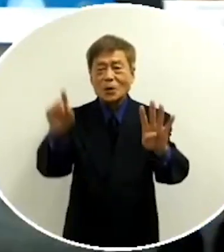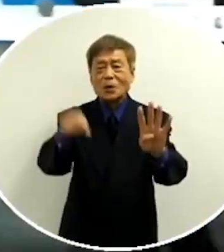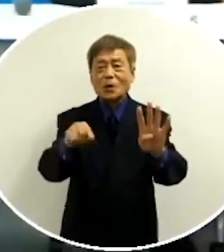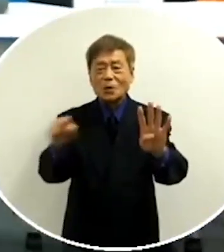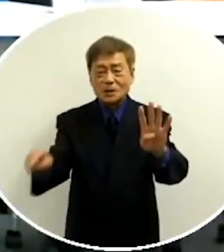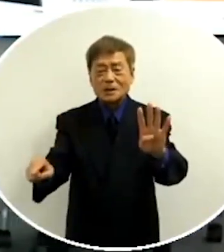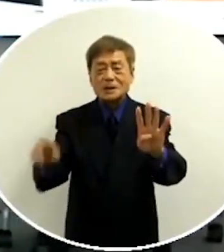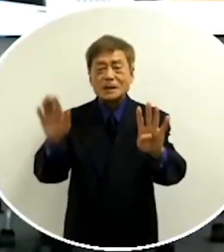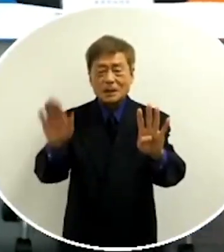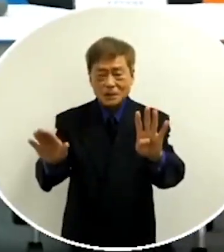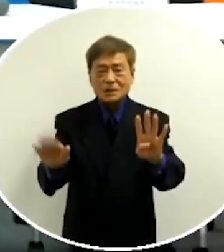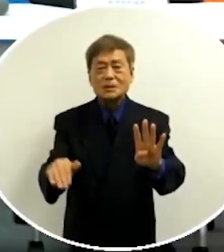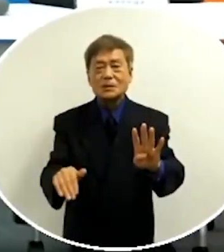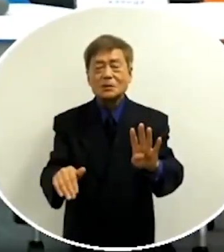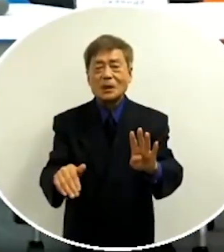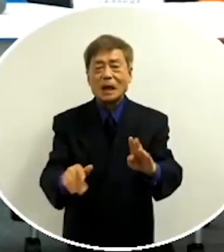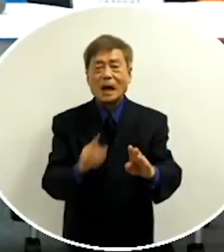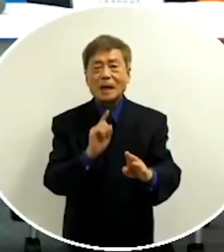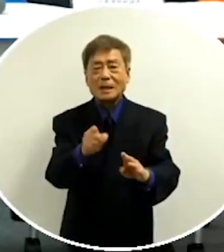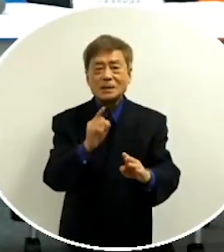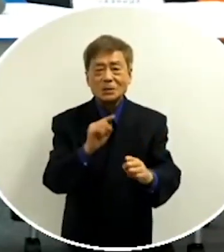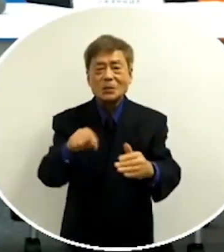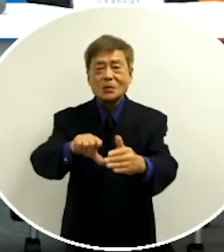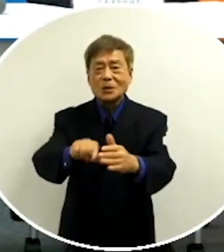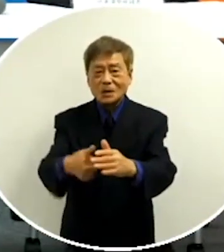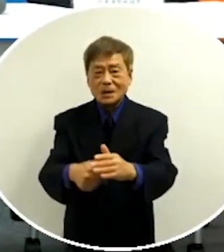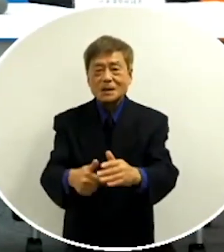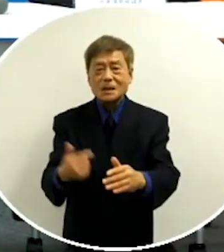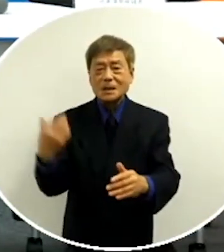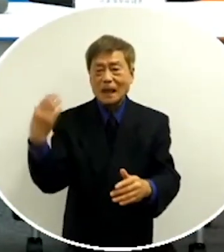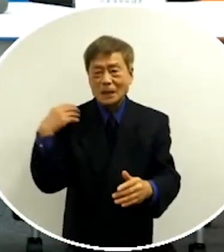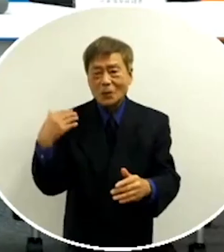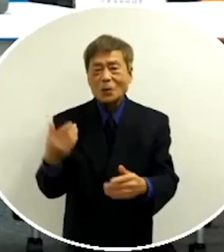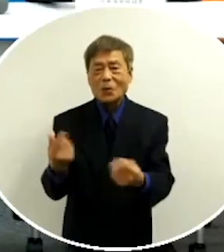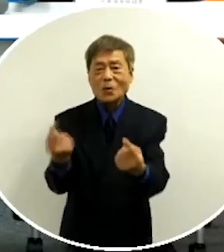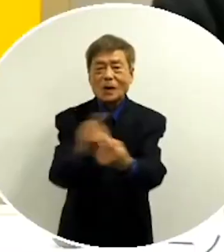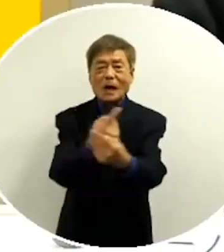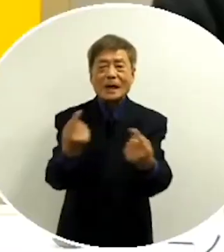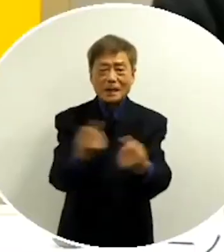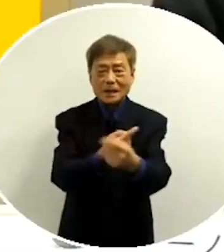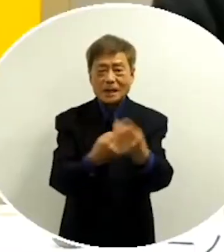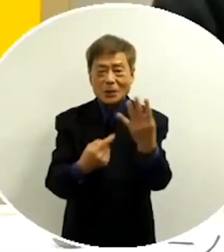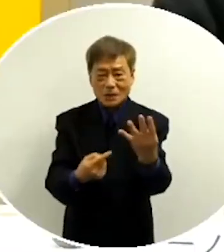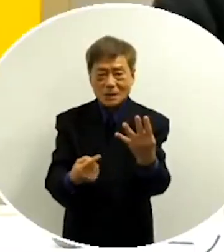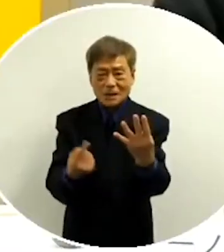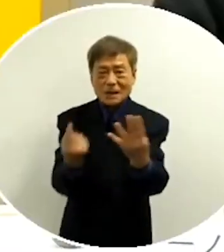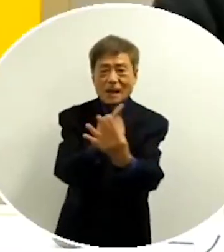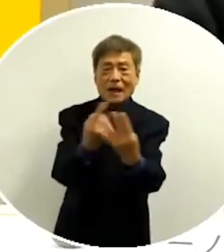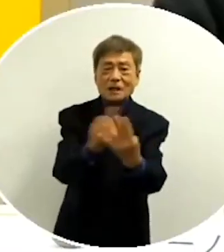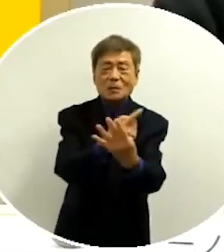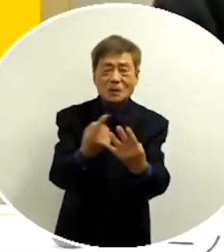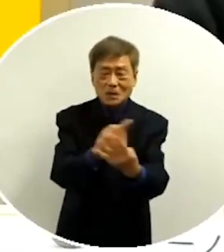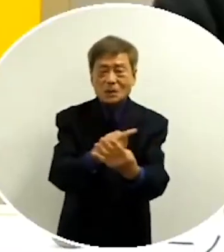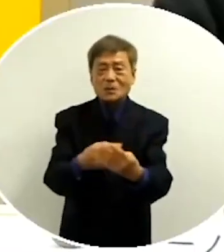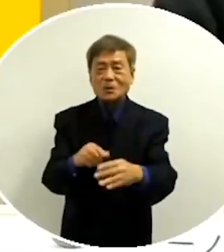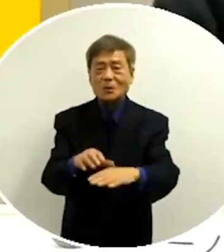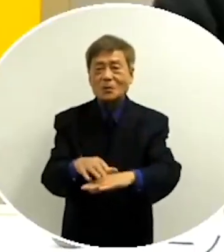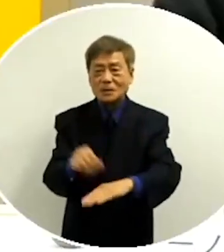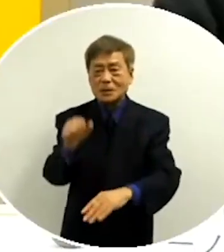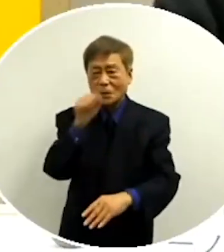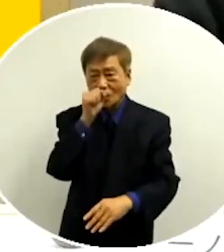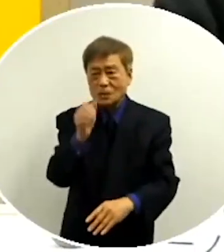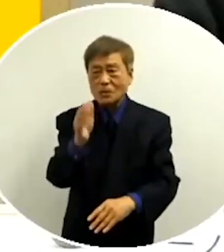発現のために順番を一つずつずらしていきますでは最初に号が純薬舗よろしくお願いし